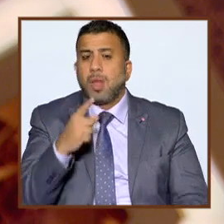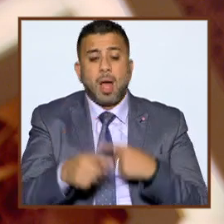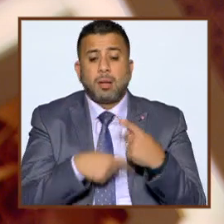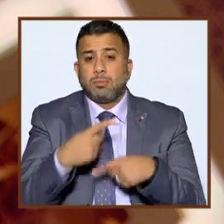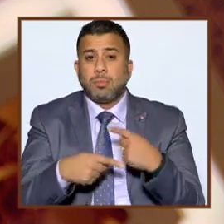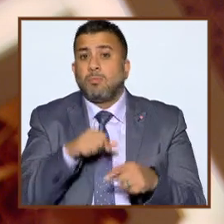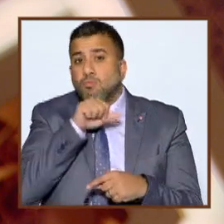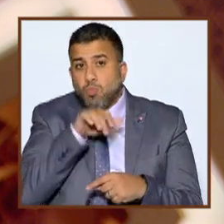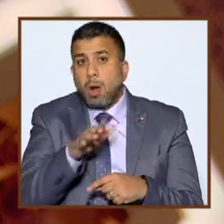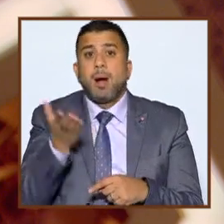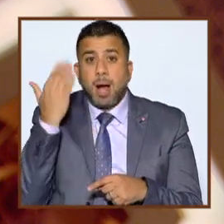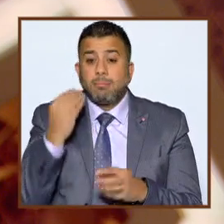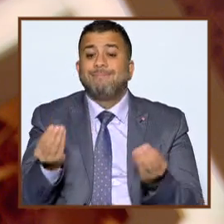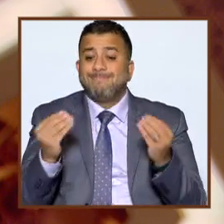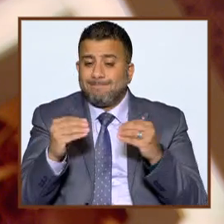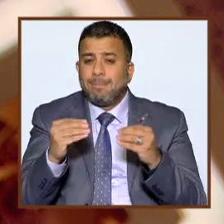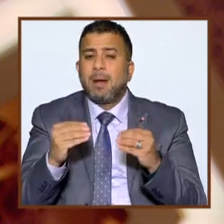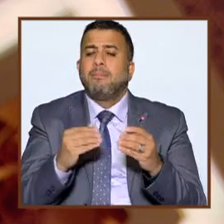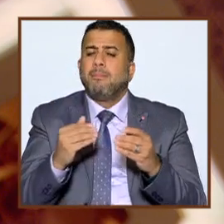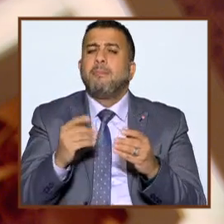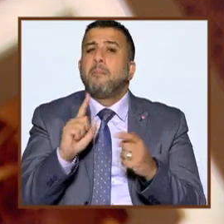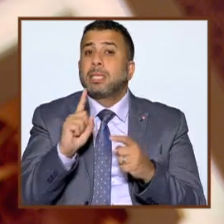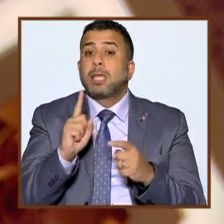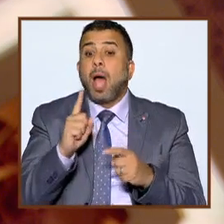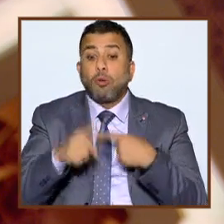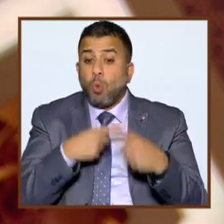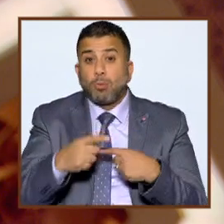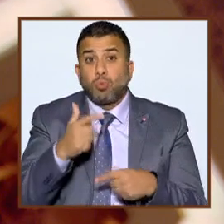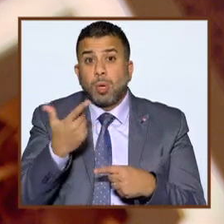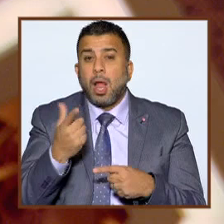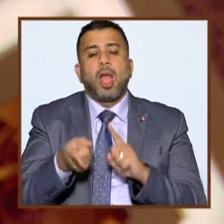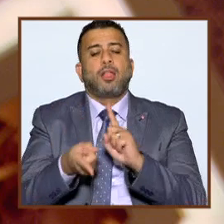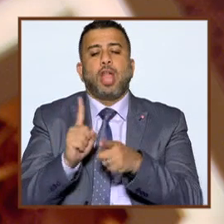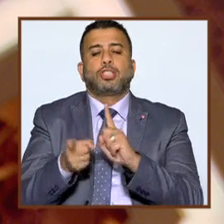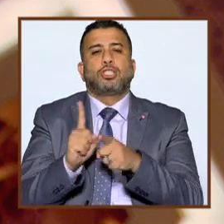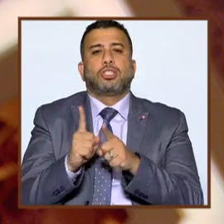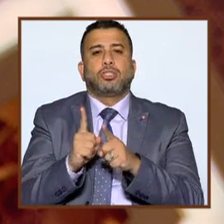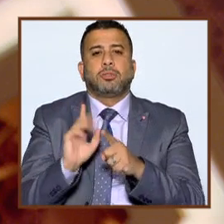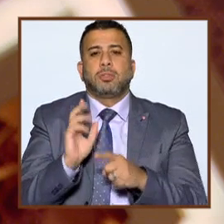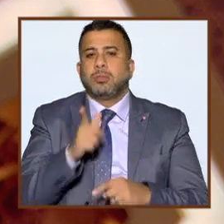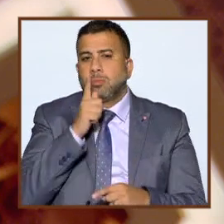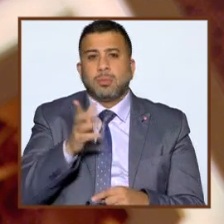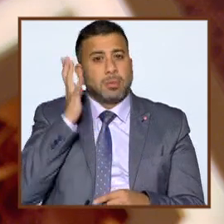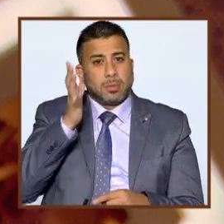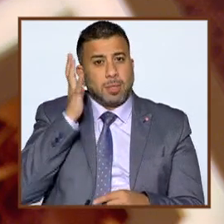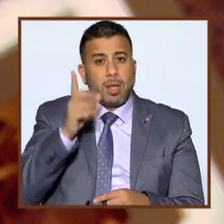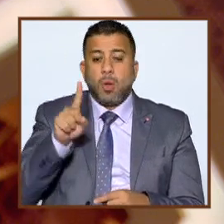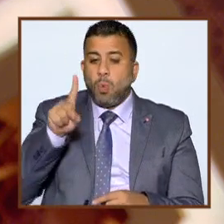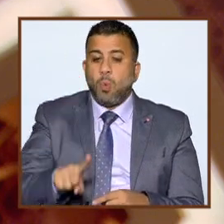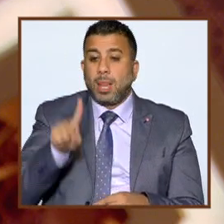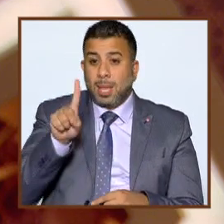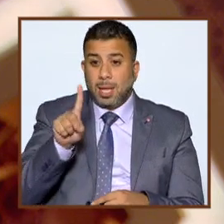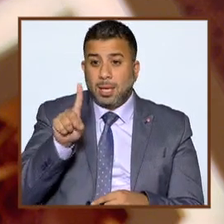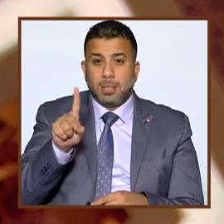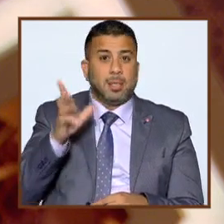وإلا زاد النبي عليه الصلاة والسلام كما ذكرت. وأيضا كان النبي عليه الصلاة والسلام ينوع الوتر، فكان